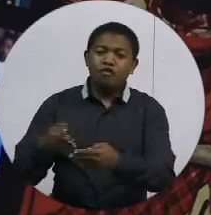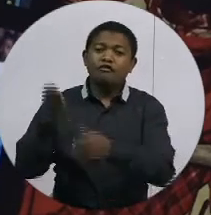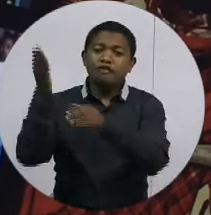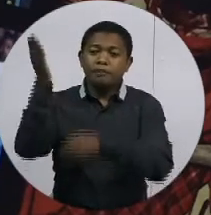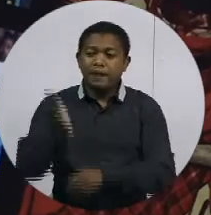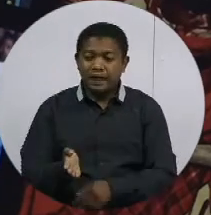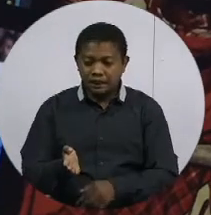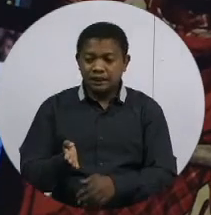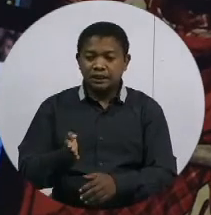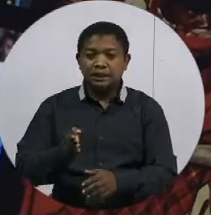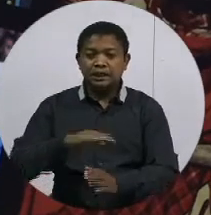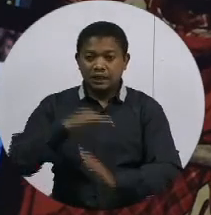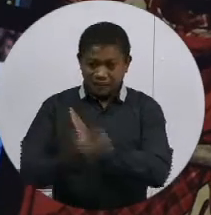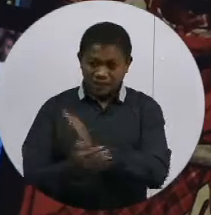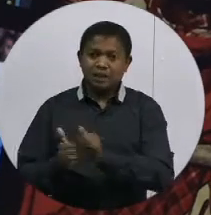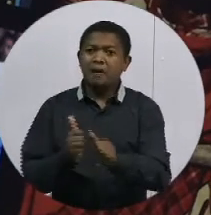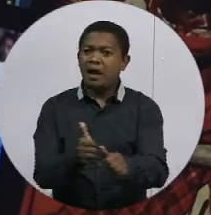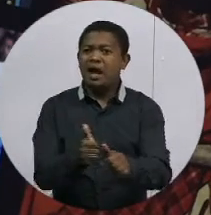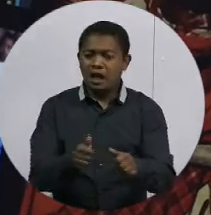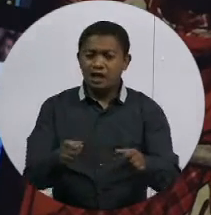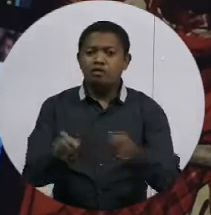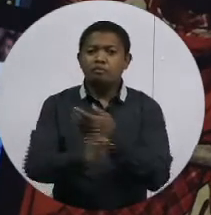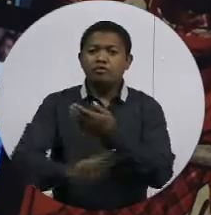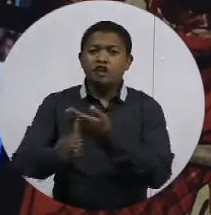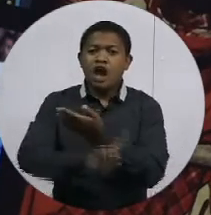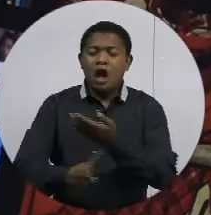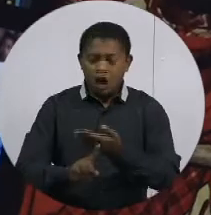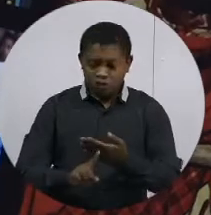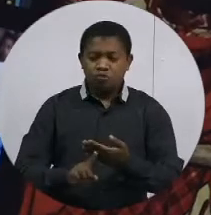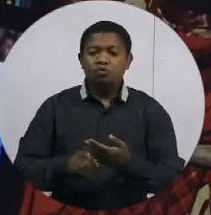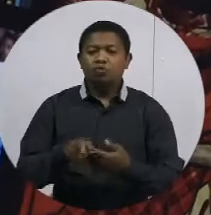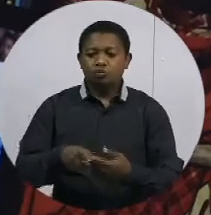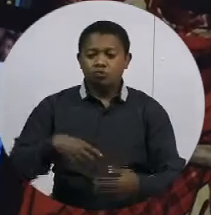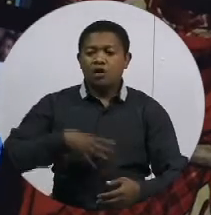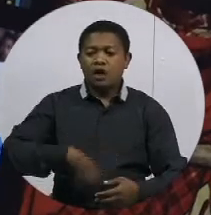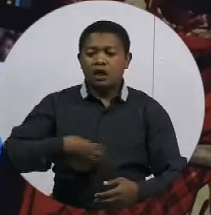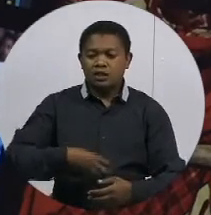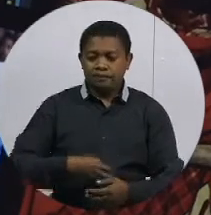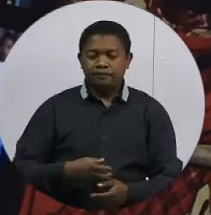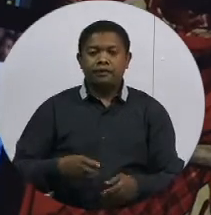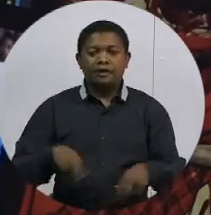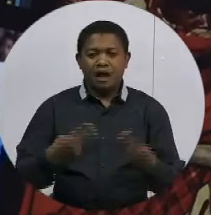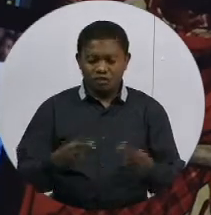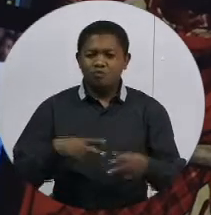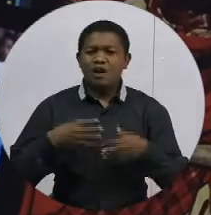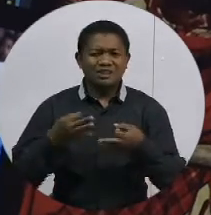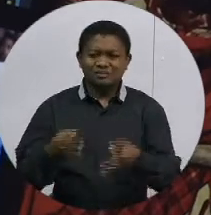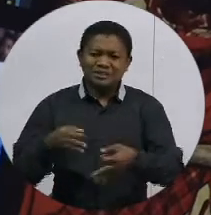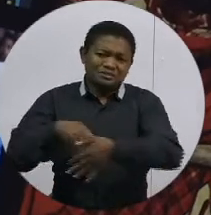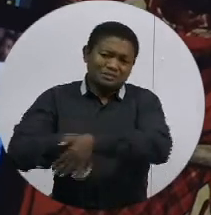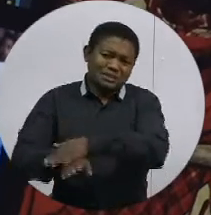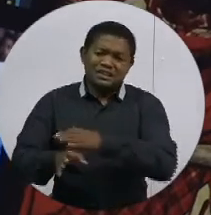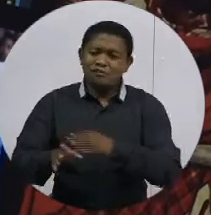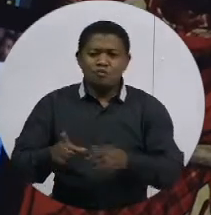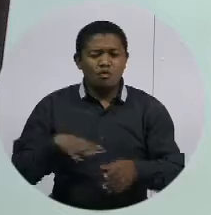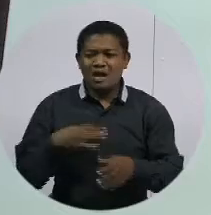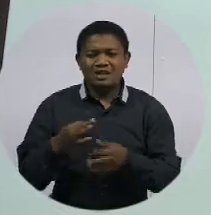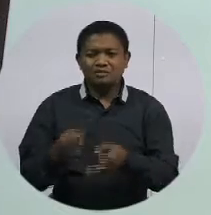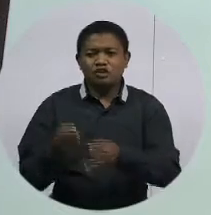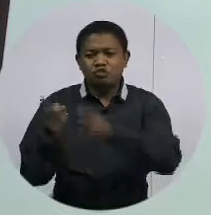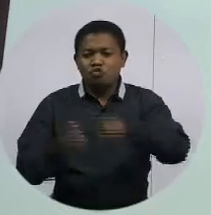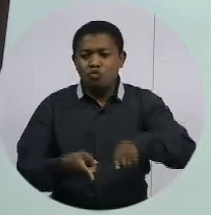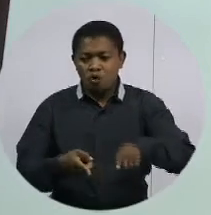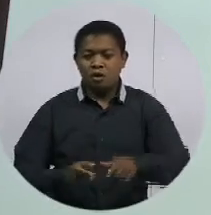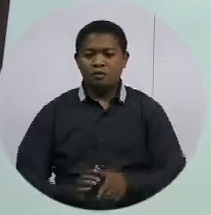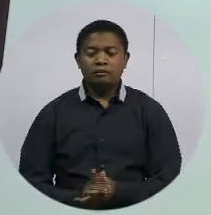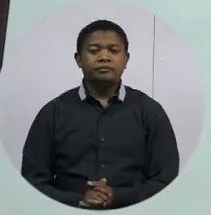tsy hisoroana sy hiarovany tena amin'ilay aretina izy, satria mbola tsy nidiran'ilay tsy mokaretina izany. Fantaniko